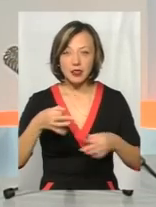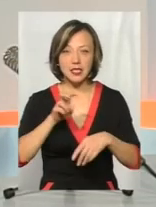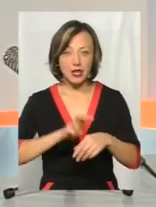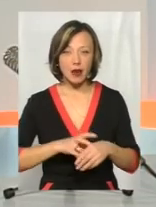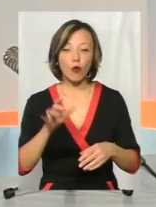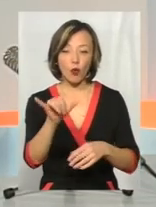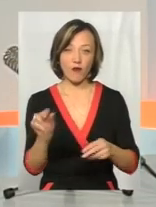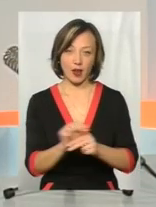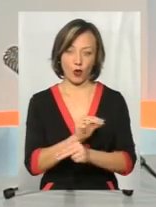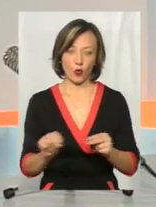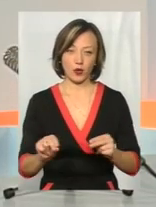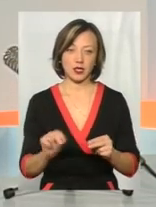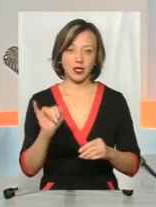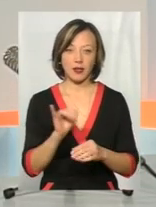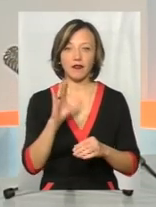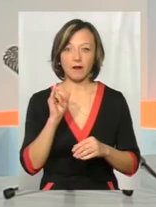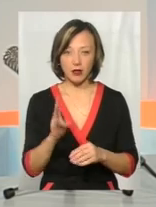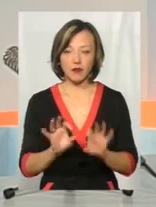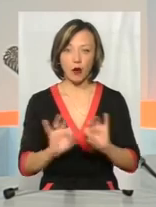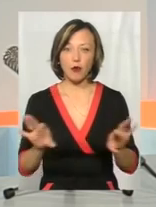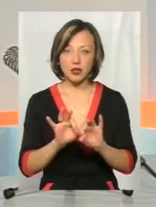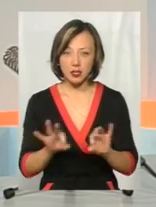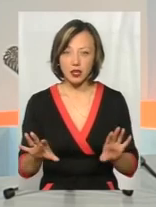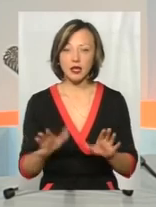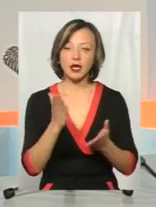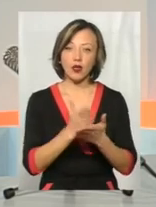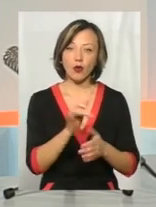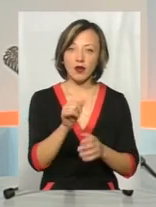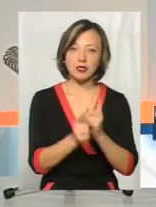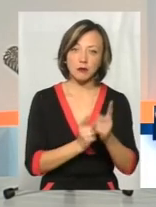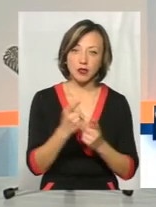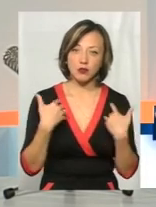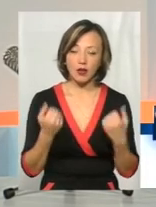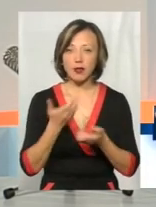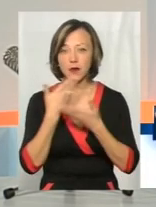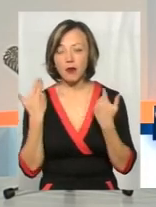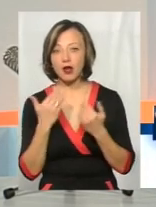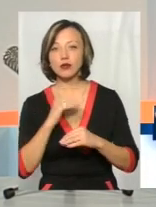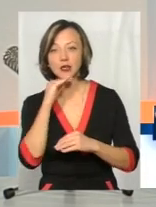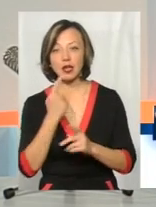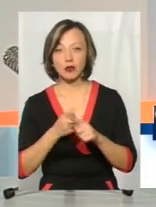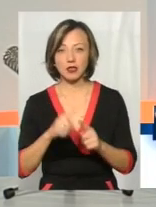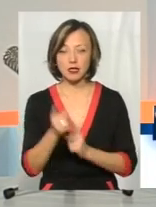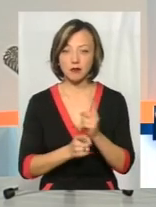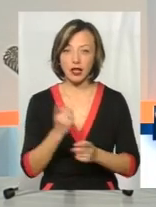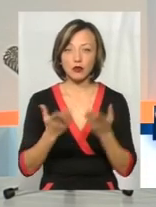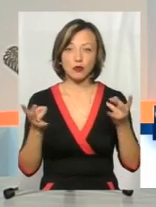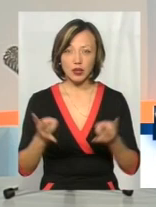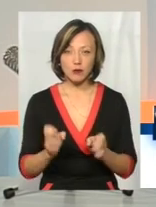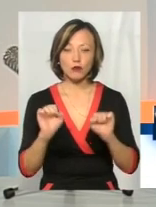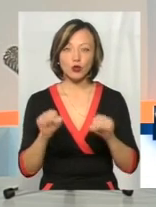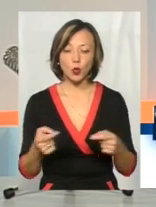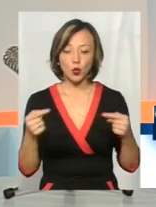лікарем, якого ви лікуєтеся. І він вам пояснить, є у вас зміни, нема зміни, достатньо їх. Якщо потрібно,